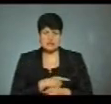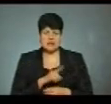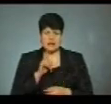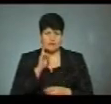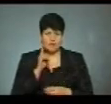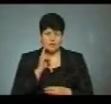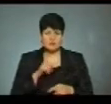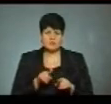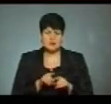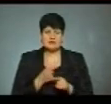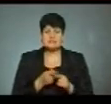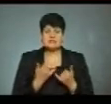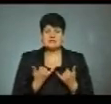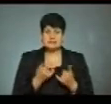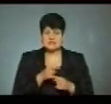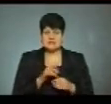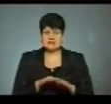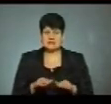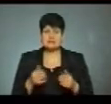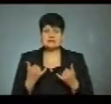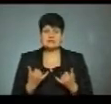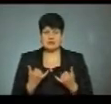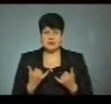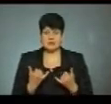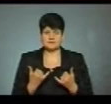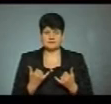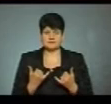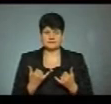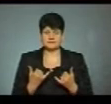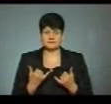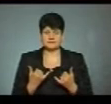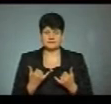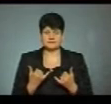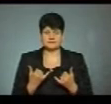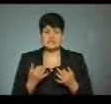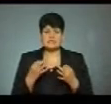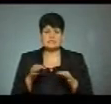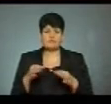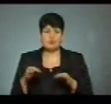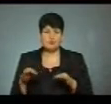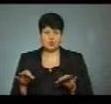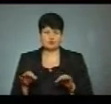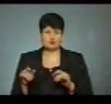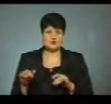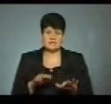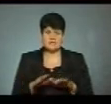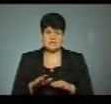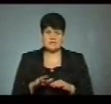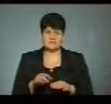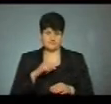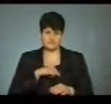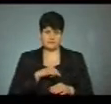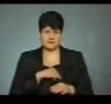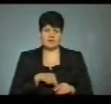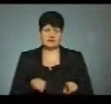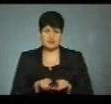молоді. Зараз ці діти абсолютно скажімо так, свободою дій, зі стержнями всередині